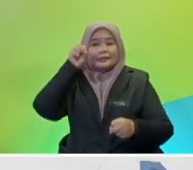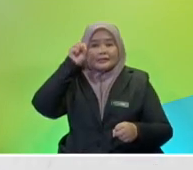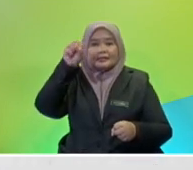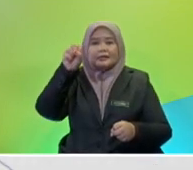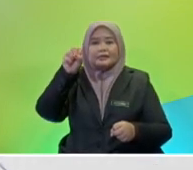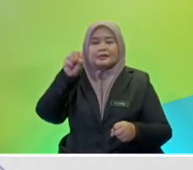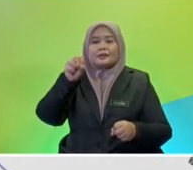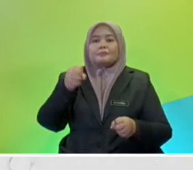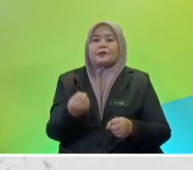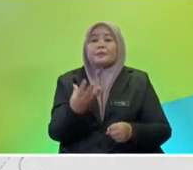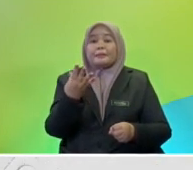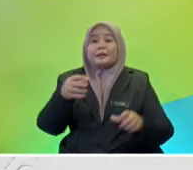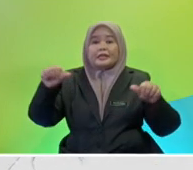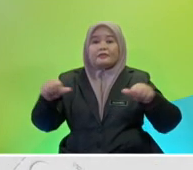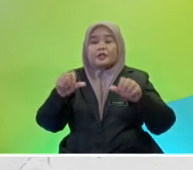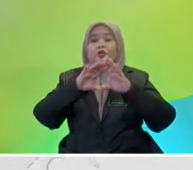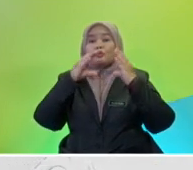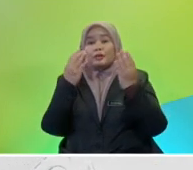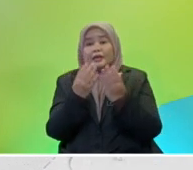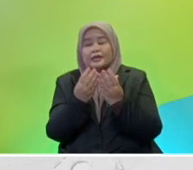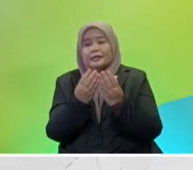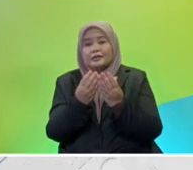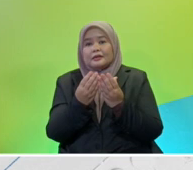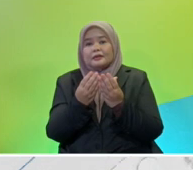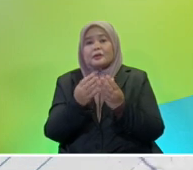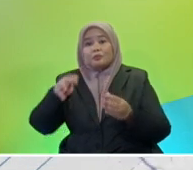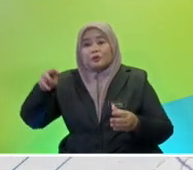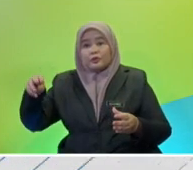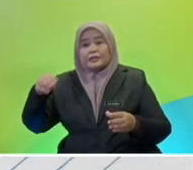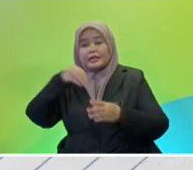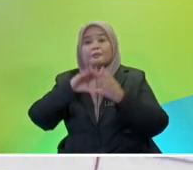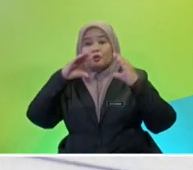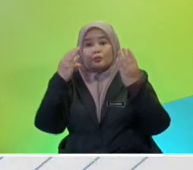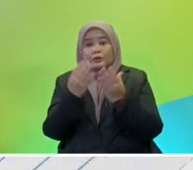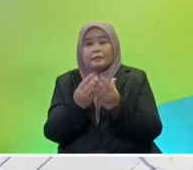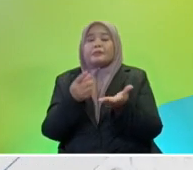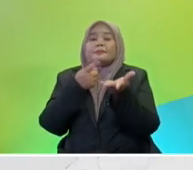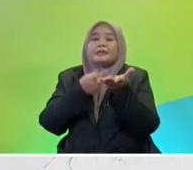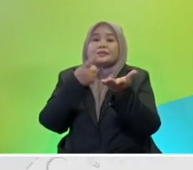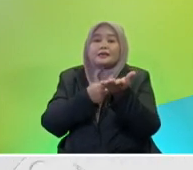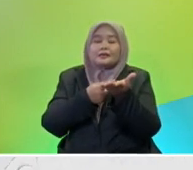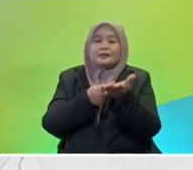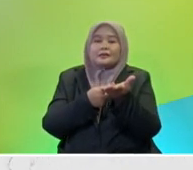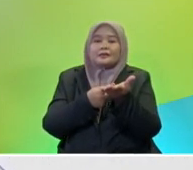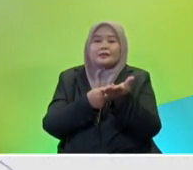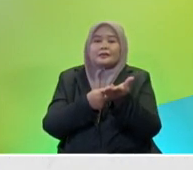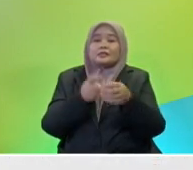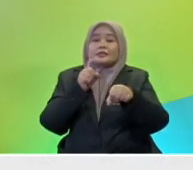ya Beberapa activity berkumpulan murid-murid dalam kumpulan berbincang daripada